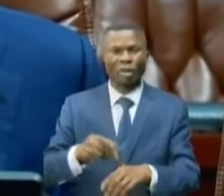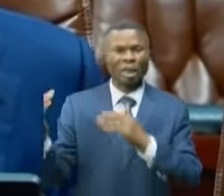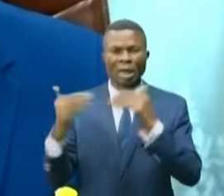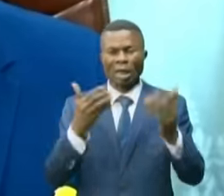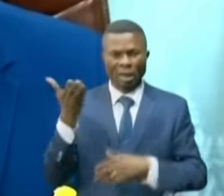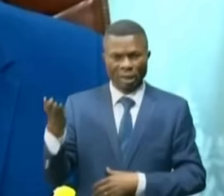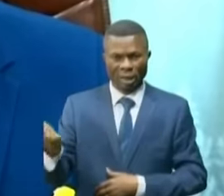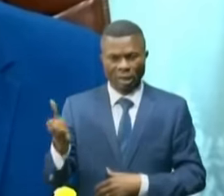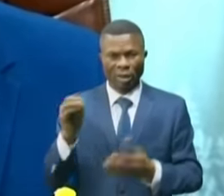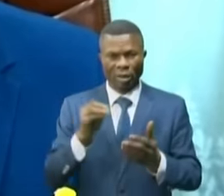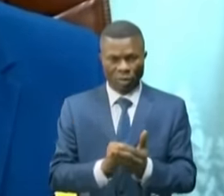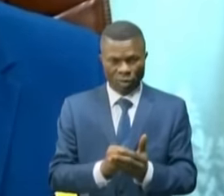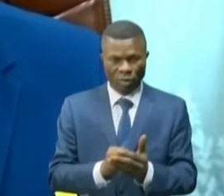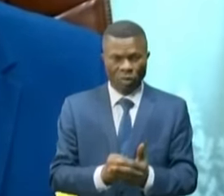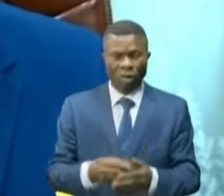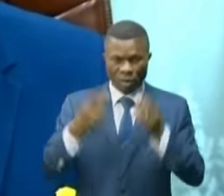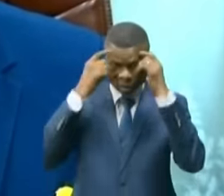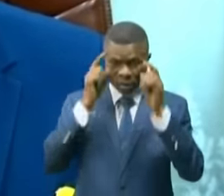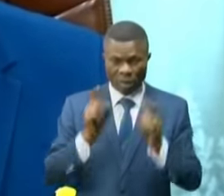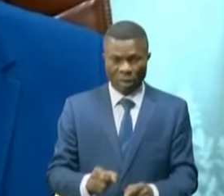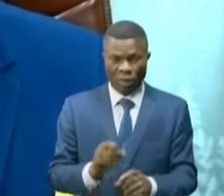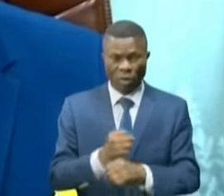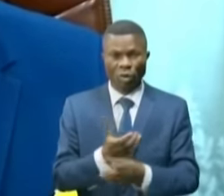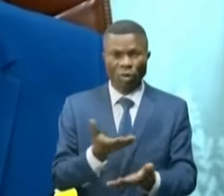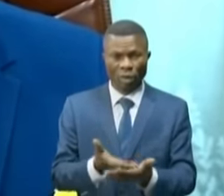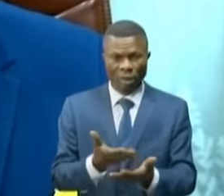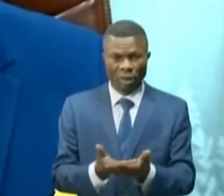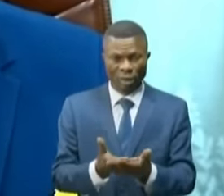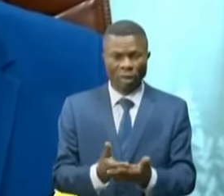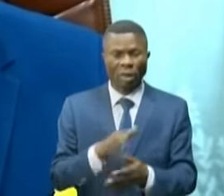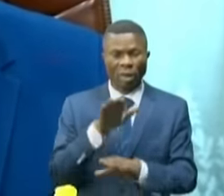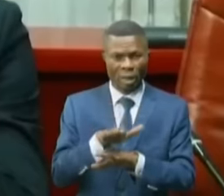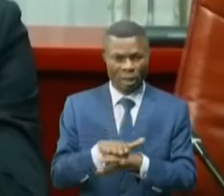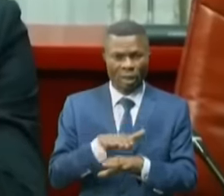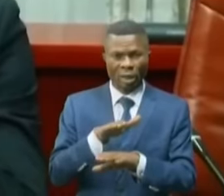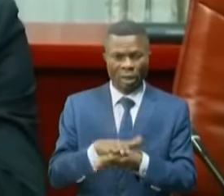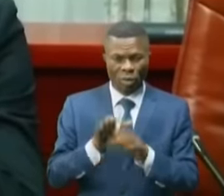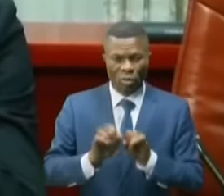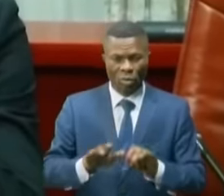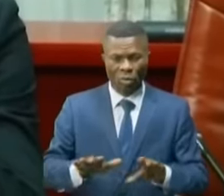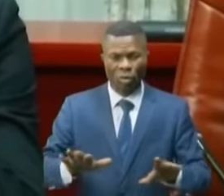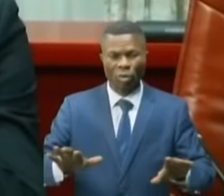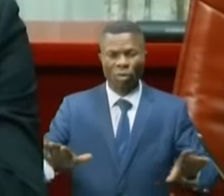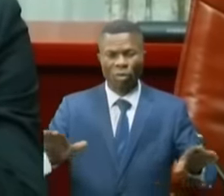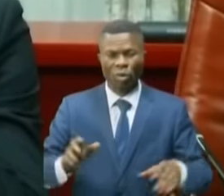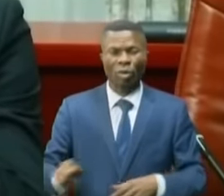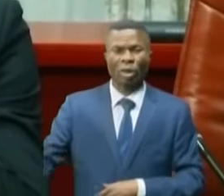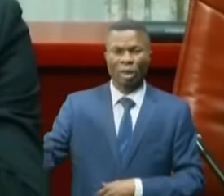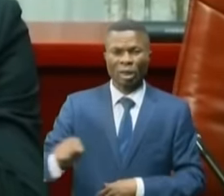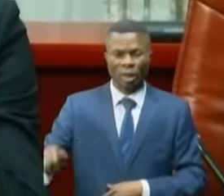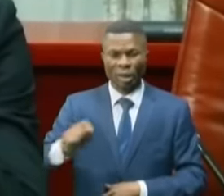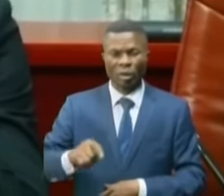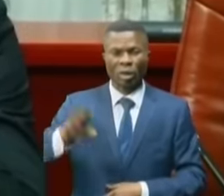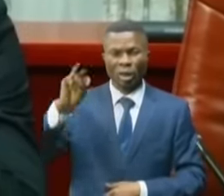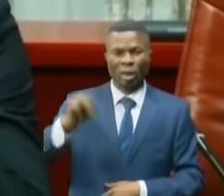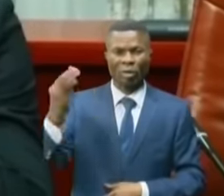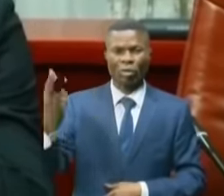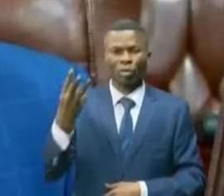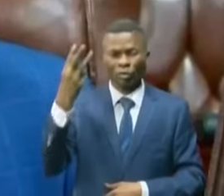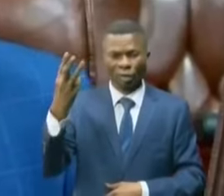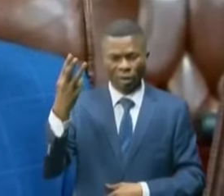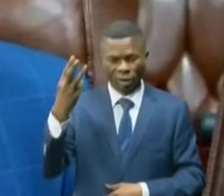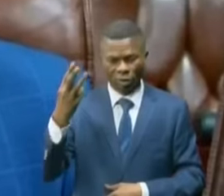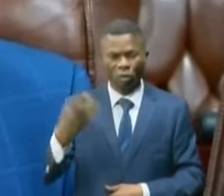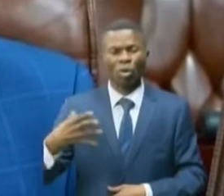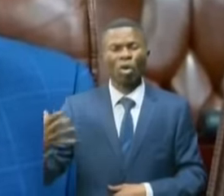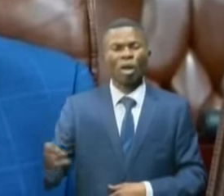va sans dire que les mesures à mettre en œuvre seront progressivement étendues aux territoires occupés par nos forces de